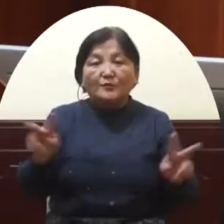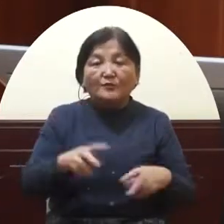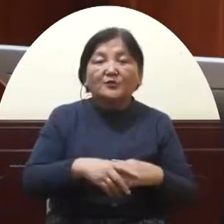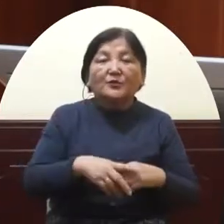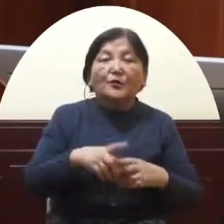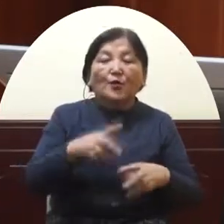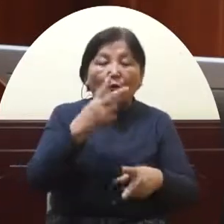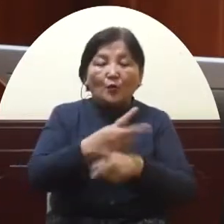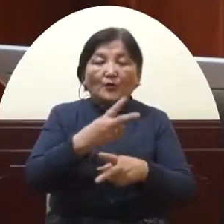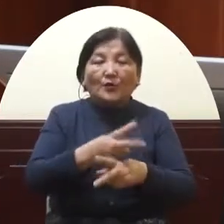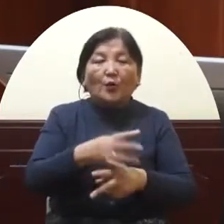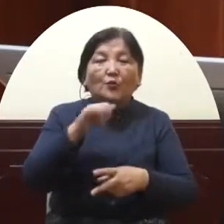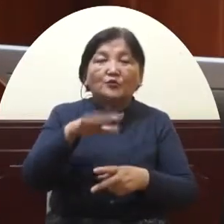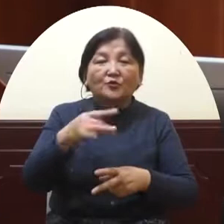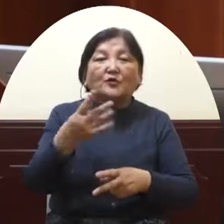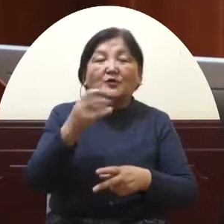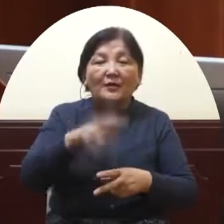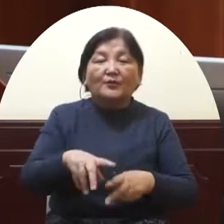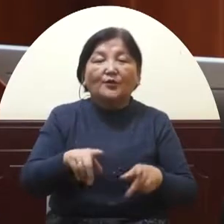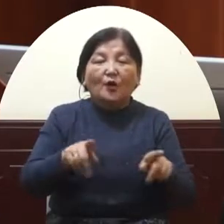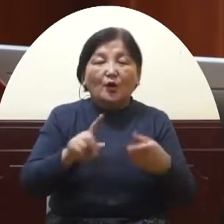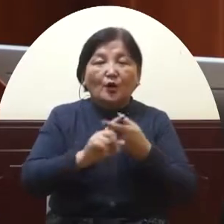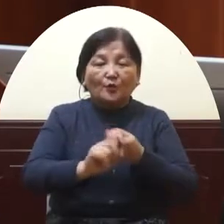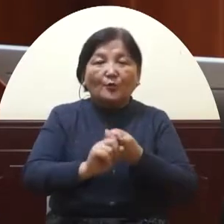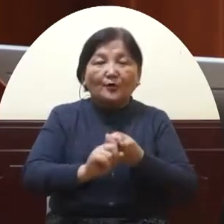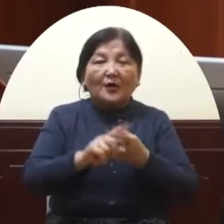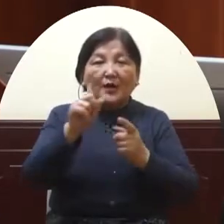авсан. Улс төрийн намтай холбоотой